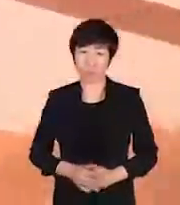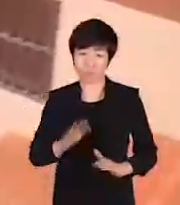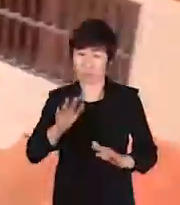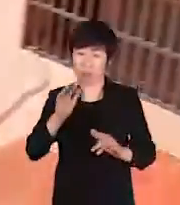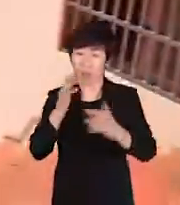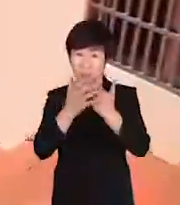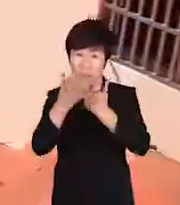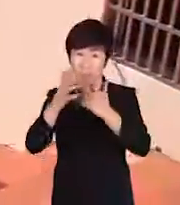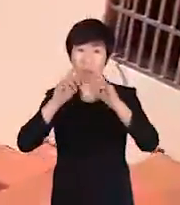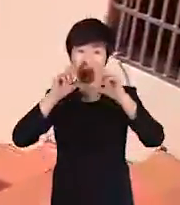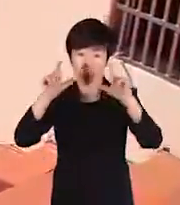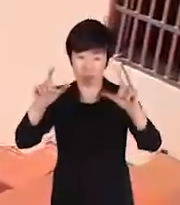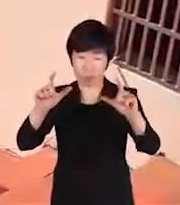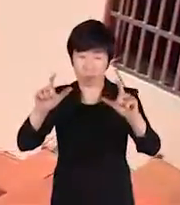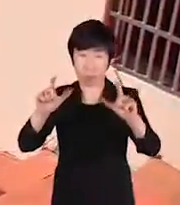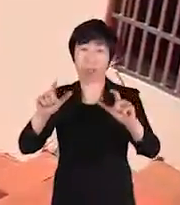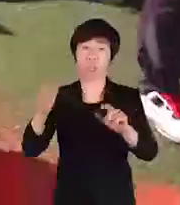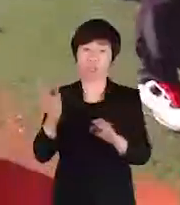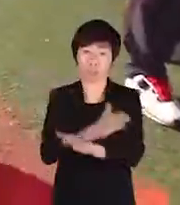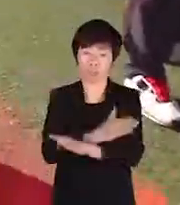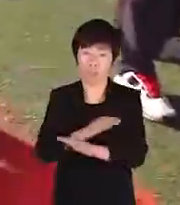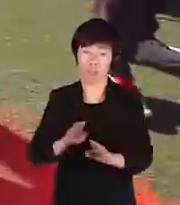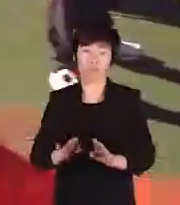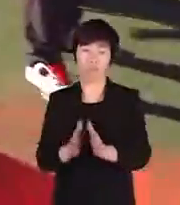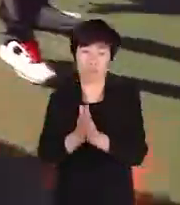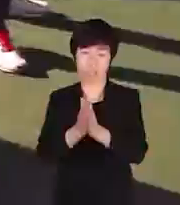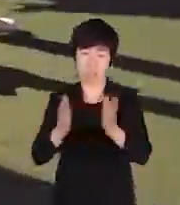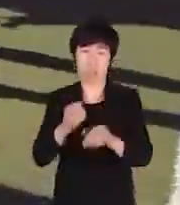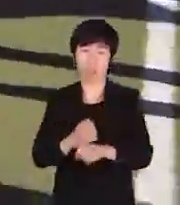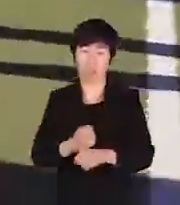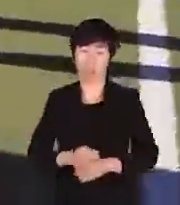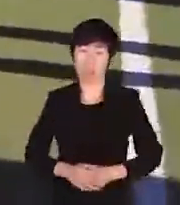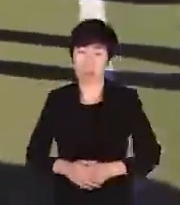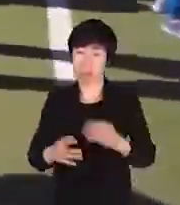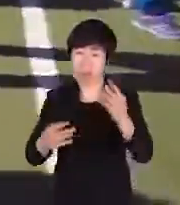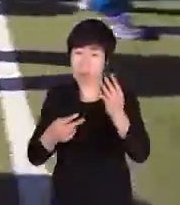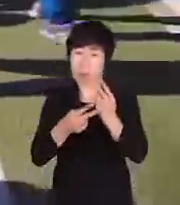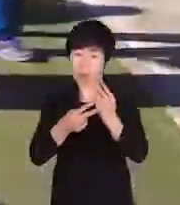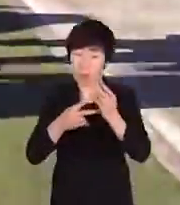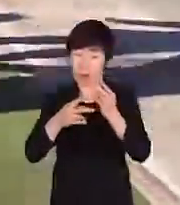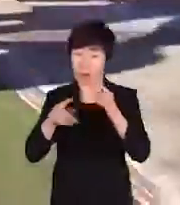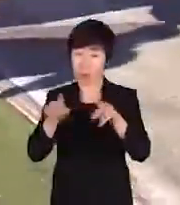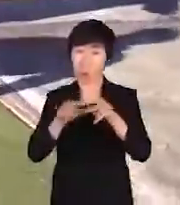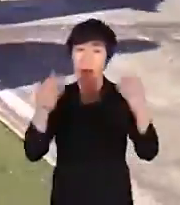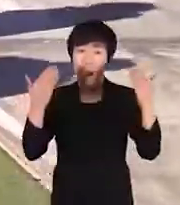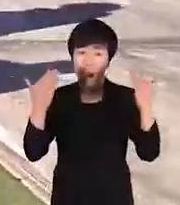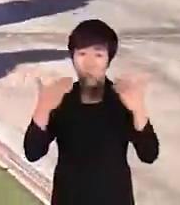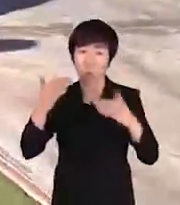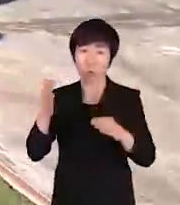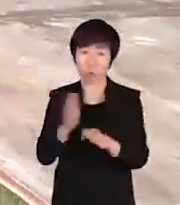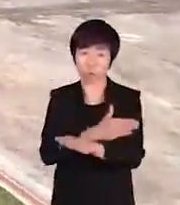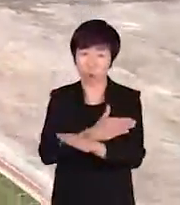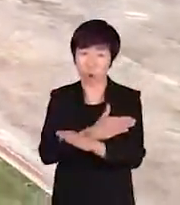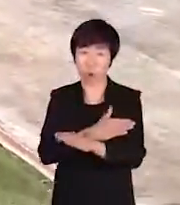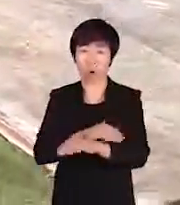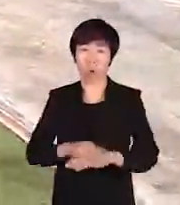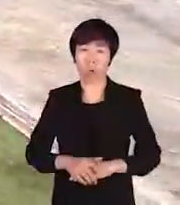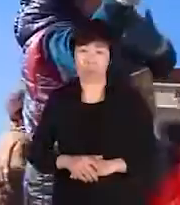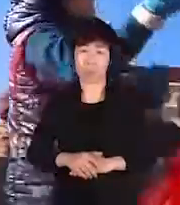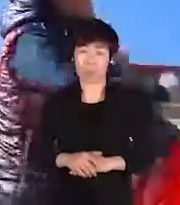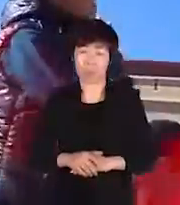대회를 선언하는 개회식을 시작으로 대회 포문을 열었습니다. 병영초등학교를 출발로 서문지, 북문지를